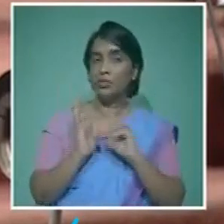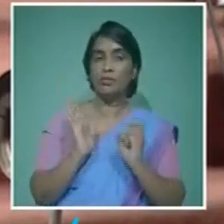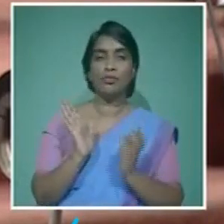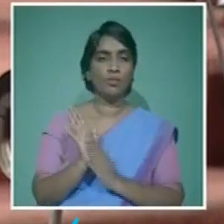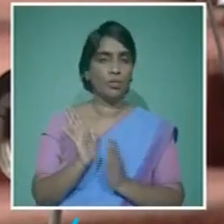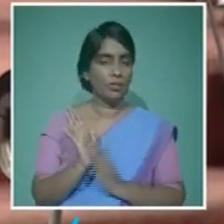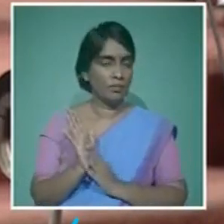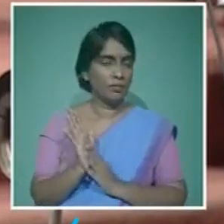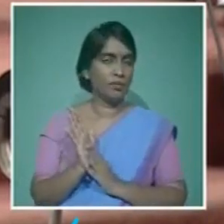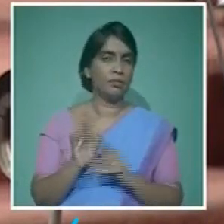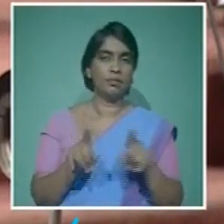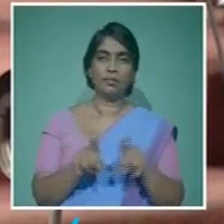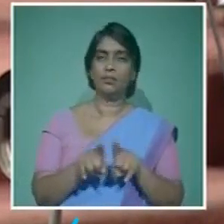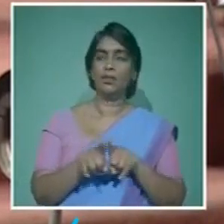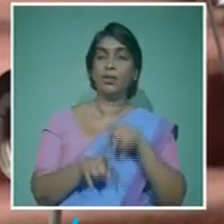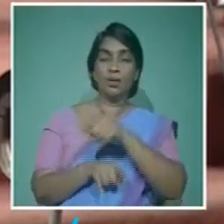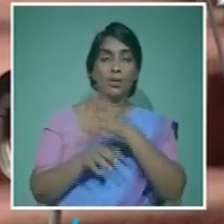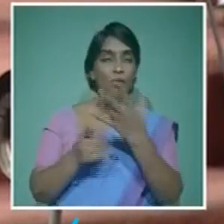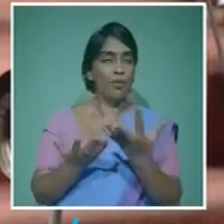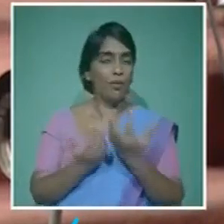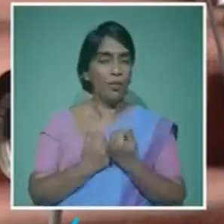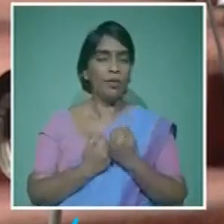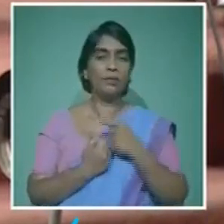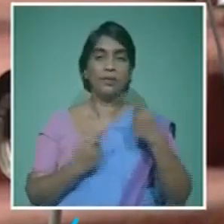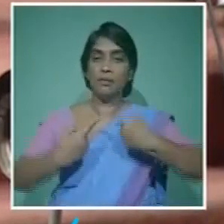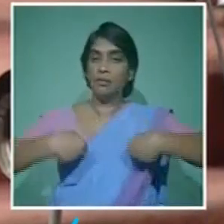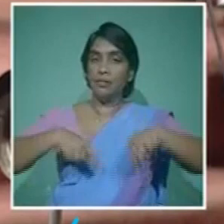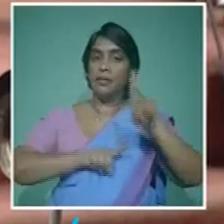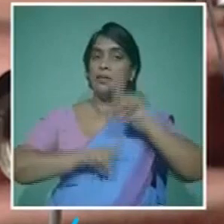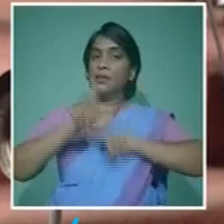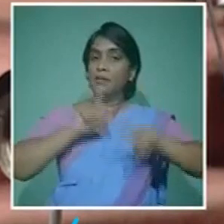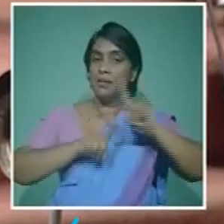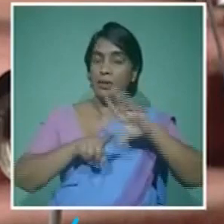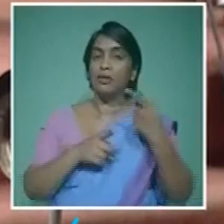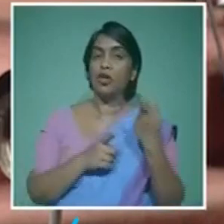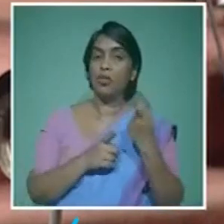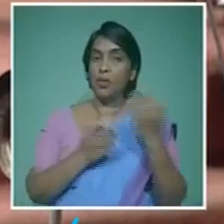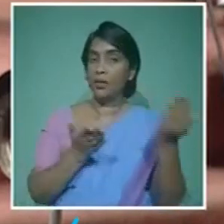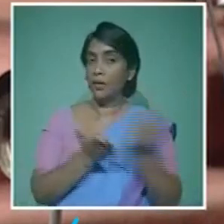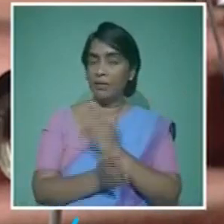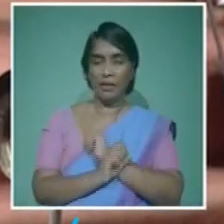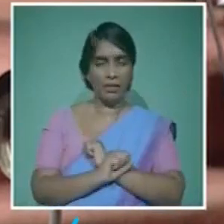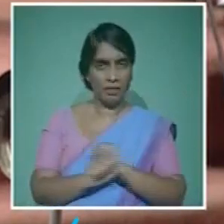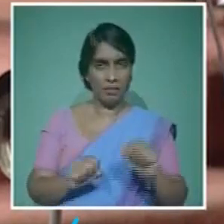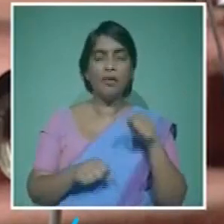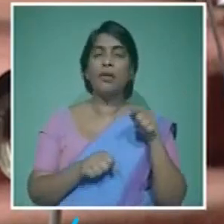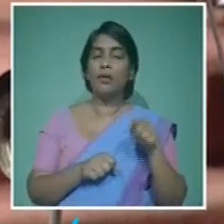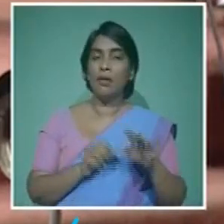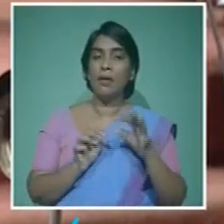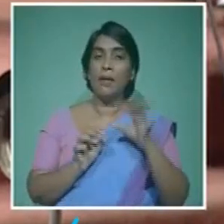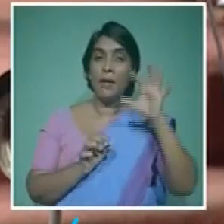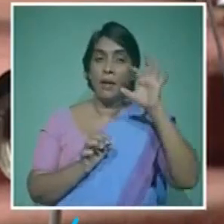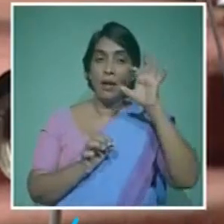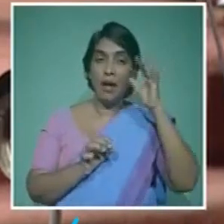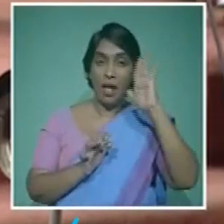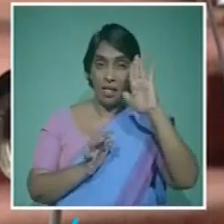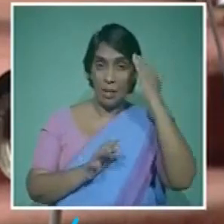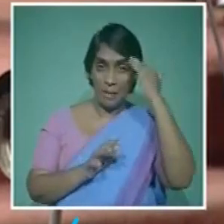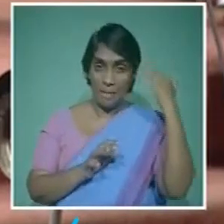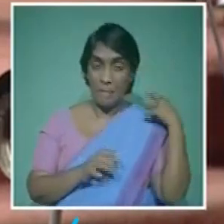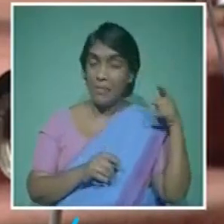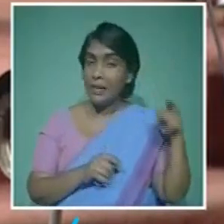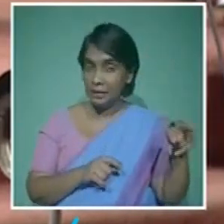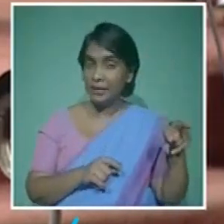டேபிள் கான்ஃபரன்ஸ் இவைகளையெல்லாம் நடத்தி இவ்வளவு தொகையான நிதிகளை செலவழிக்காமல் பண்டாரநாயக்க குமாரதுங்கா அவர்களுடைய தீர்வை